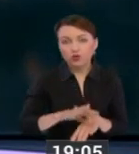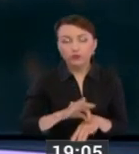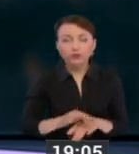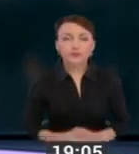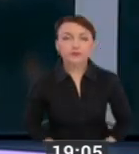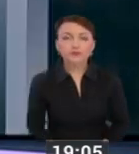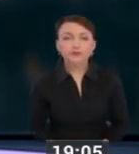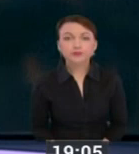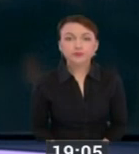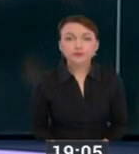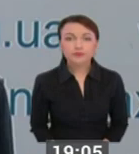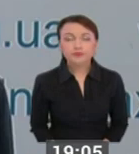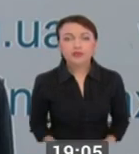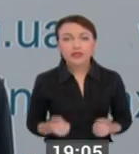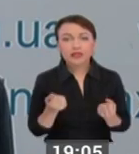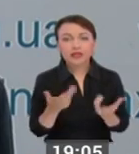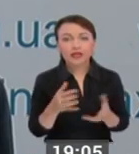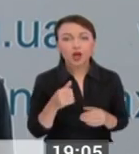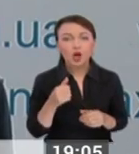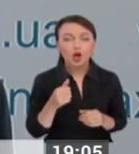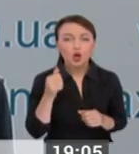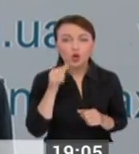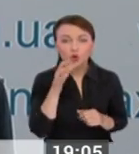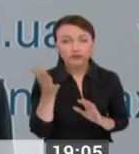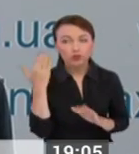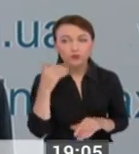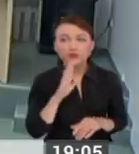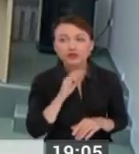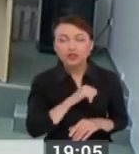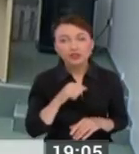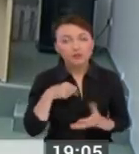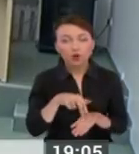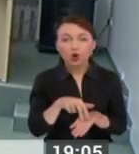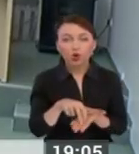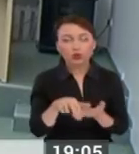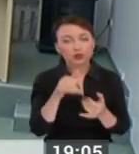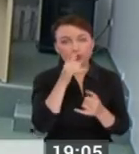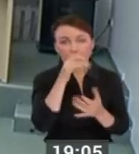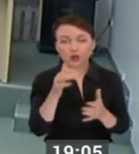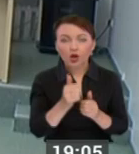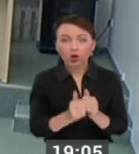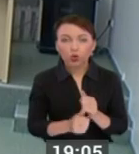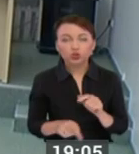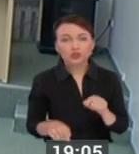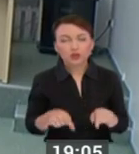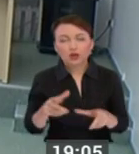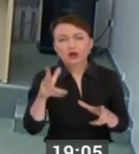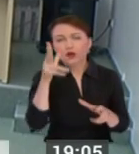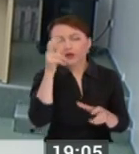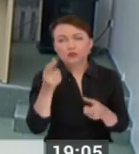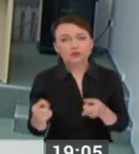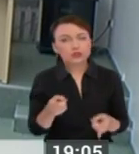деталях. Кілька років тому Наталія Тітова не могла самостійно пересуватися. Кожен рух викликав нестерпний